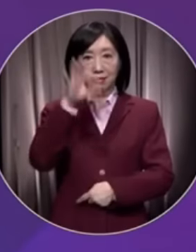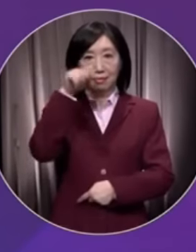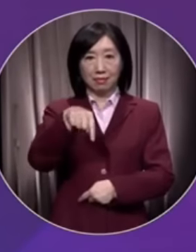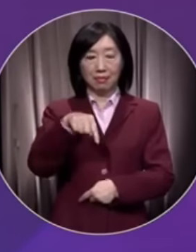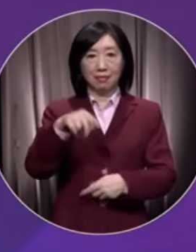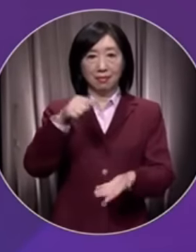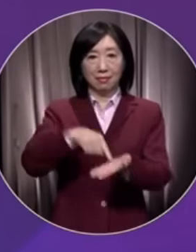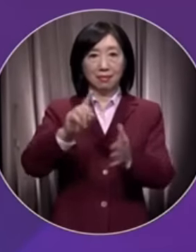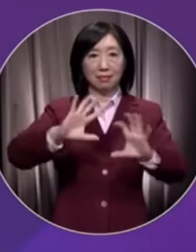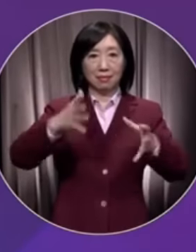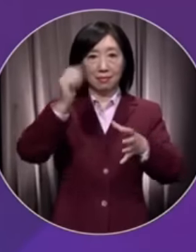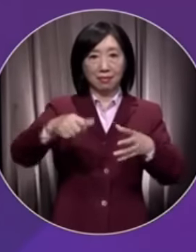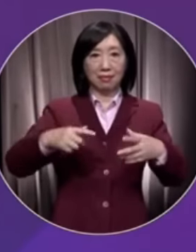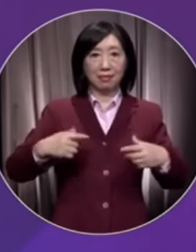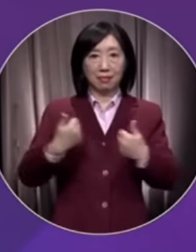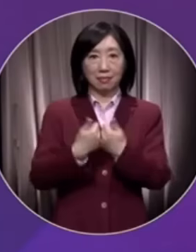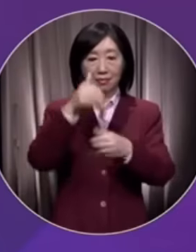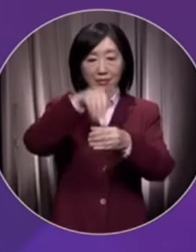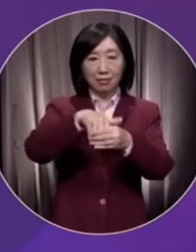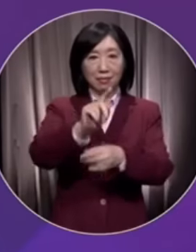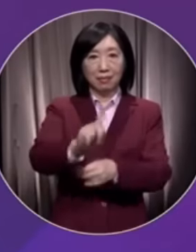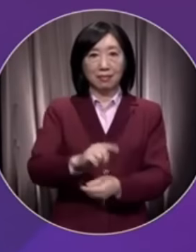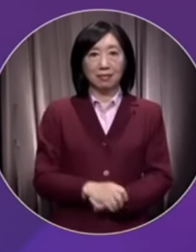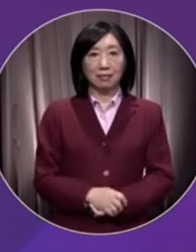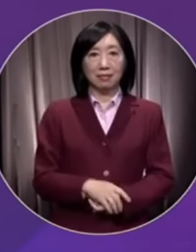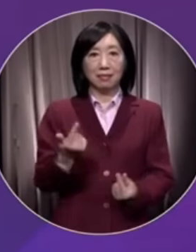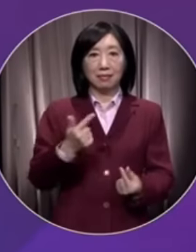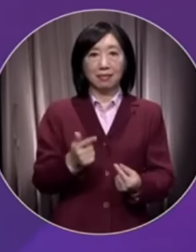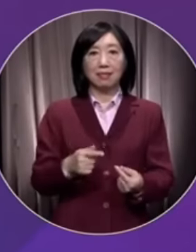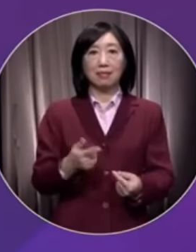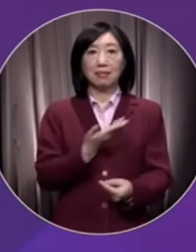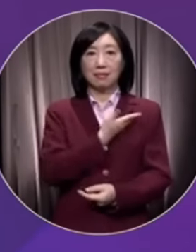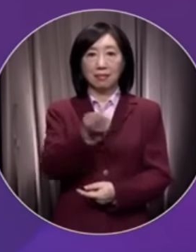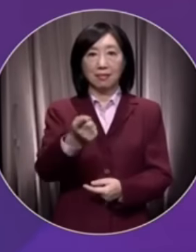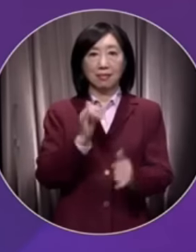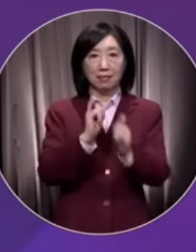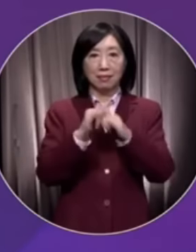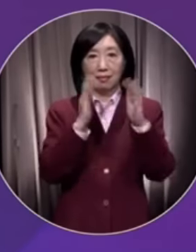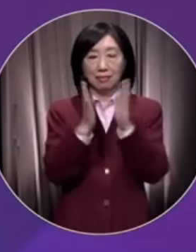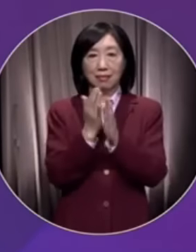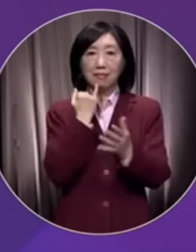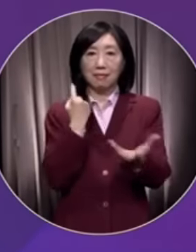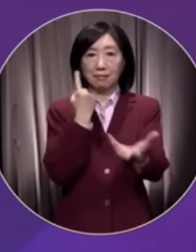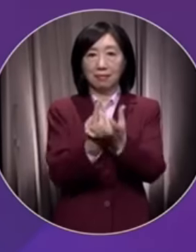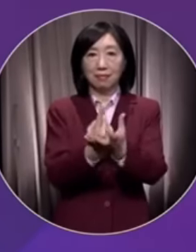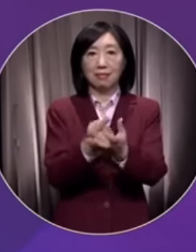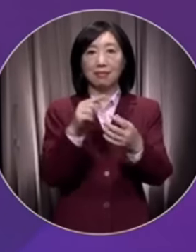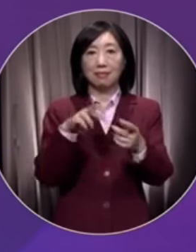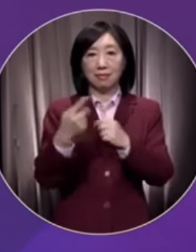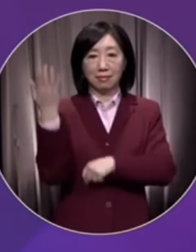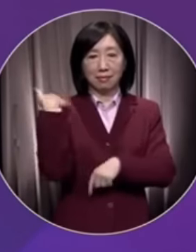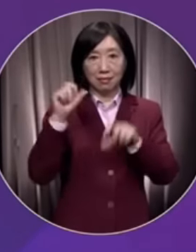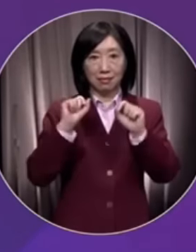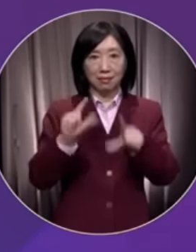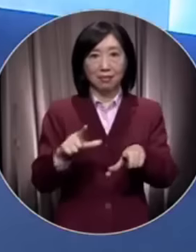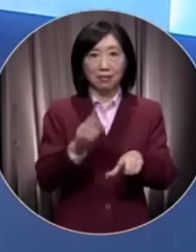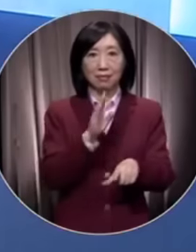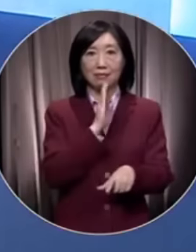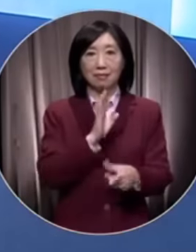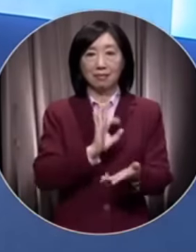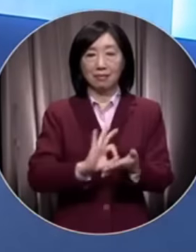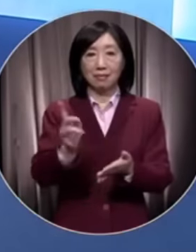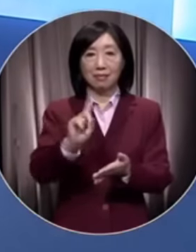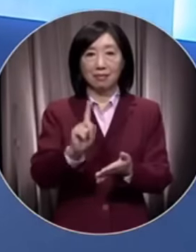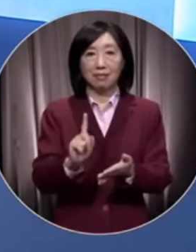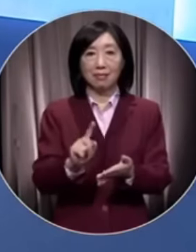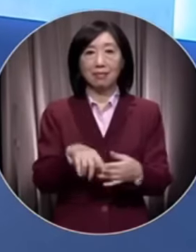次总统大选，尤其为了扩大全民参与，我们特别突破传统创新的采用总